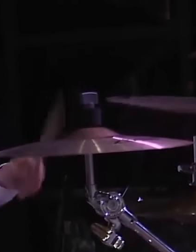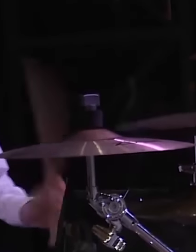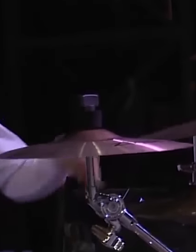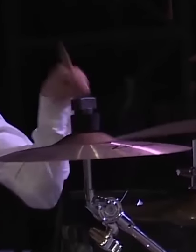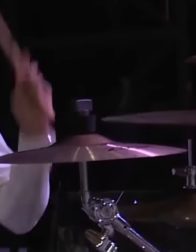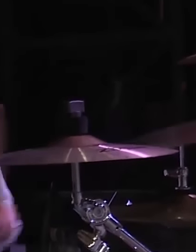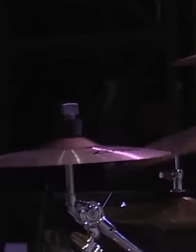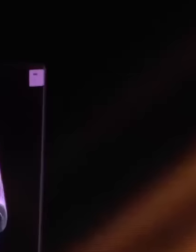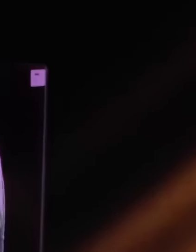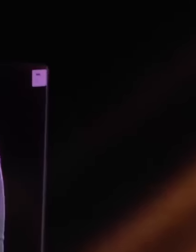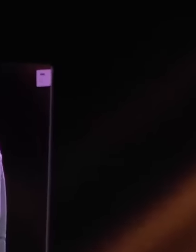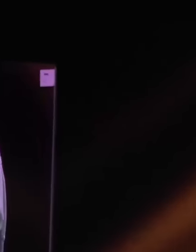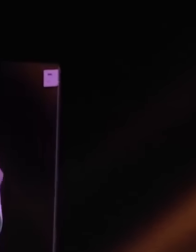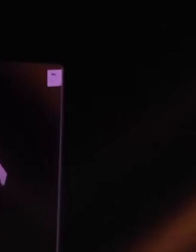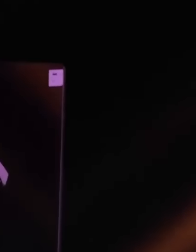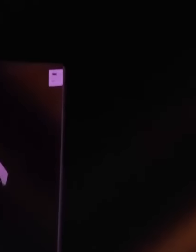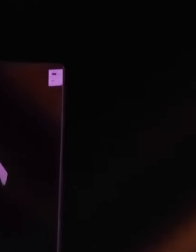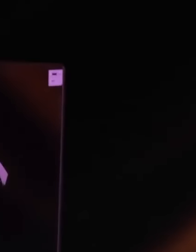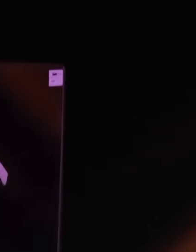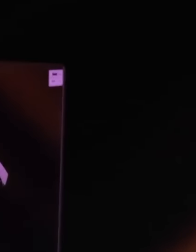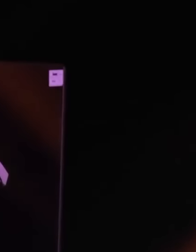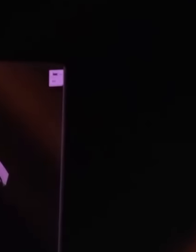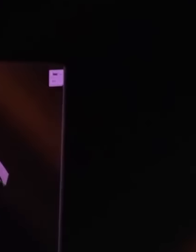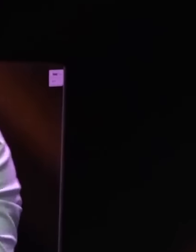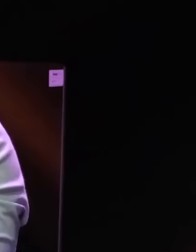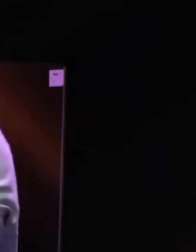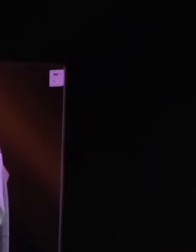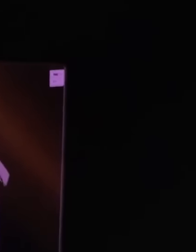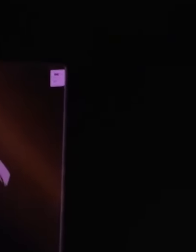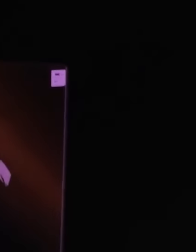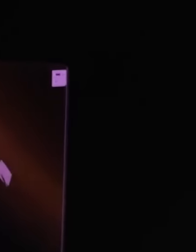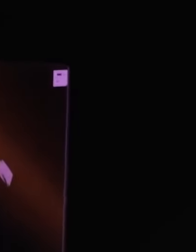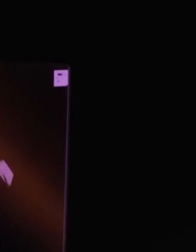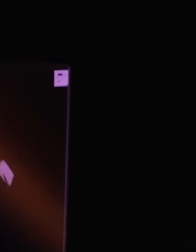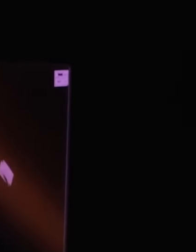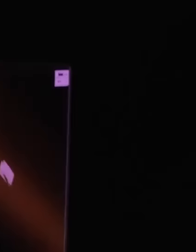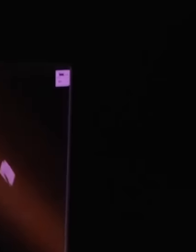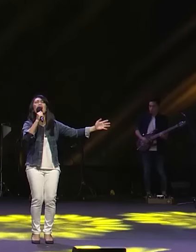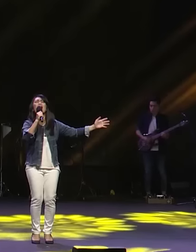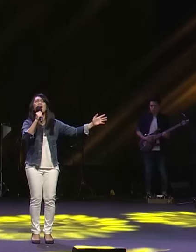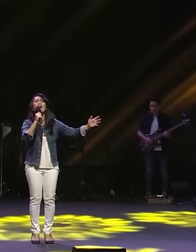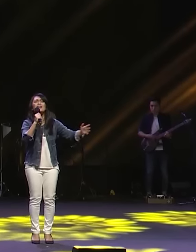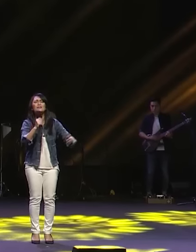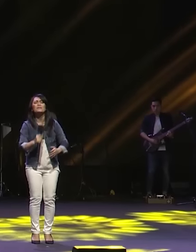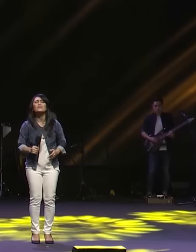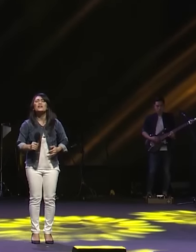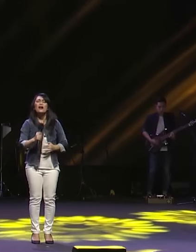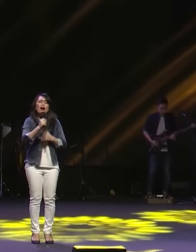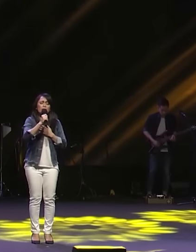ku kan tenang bersamamu Bapa.